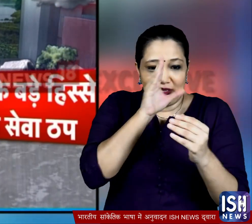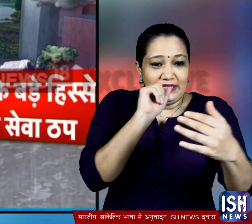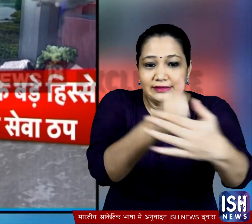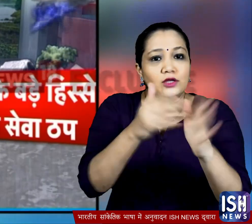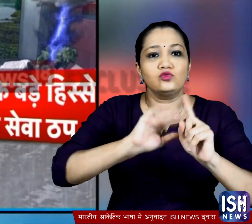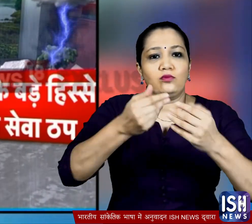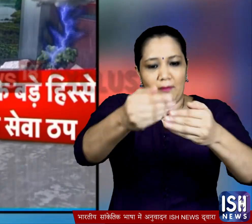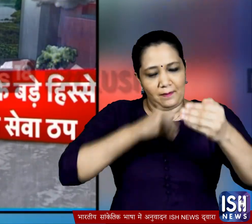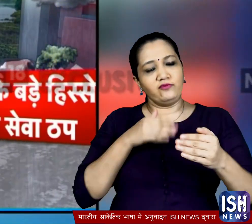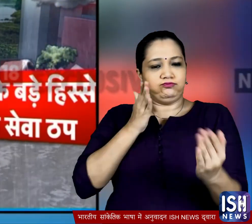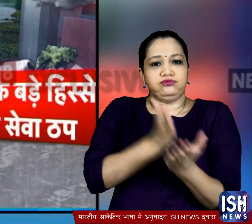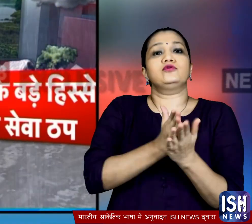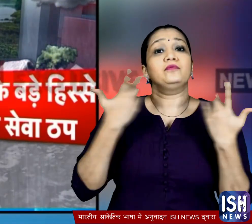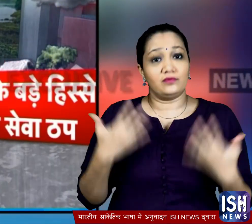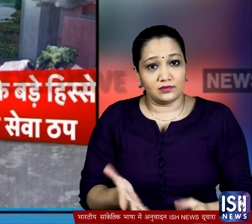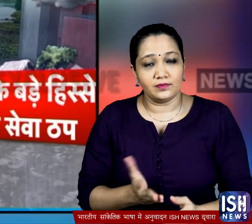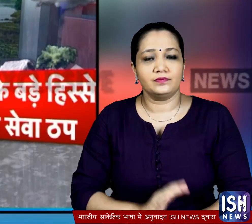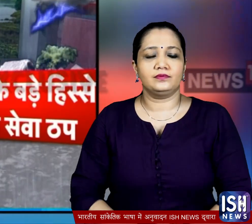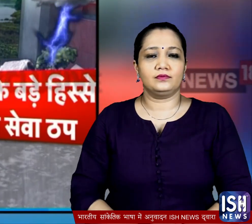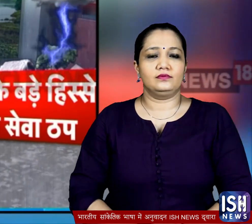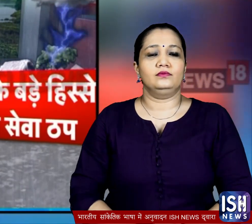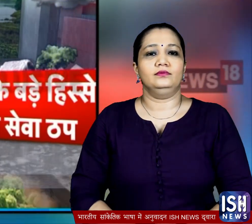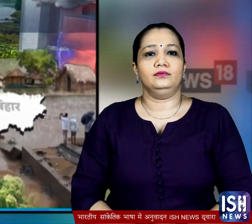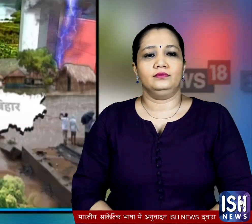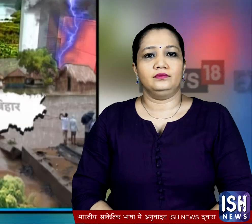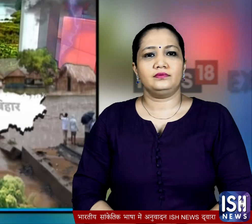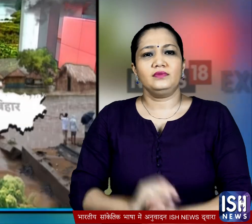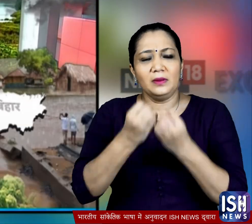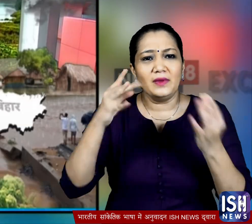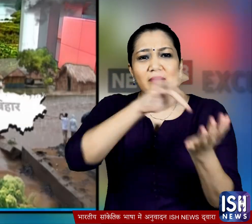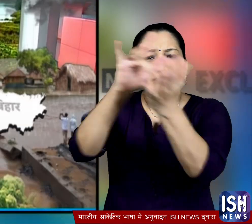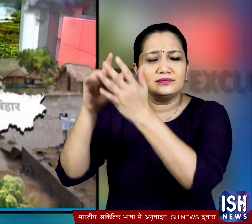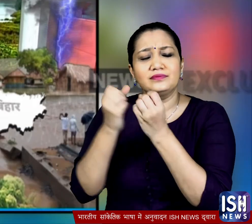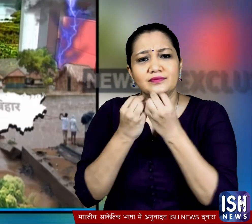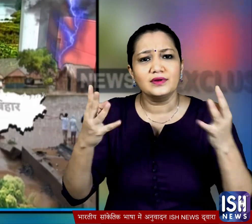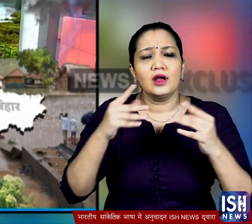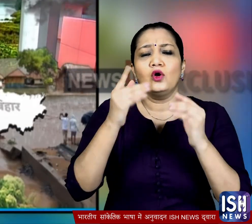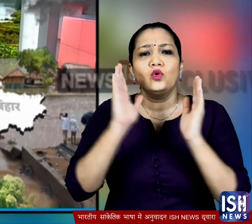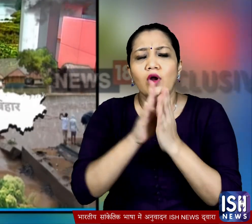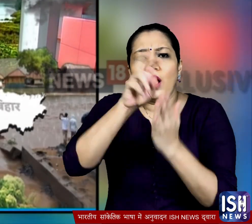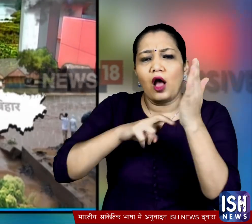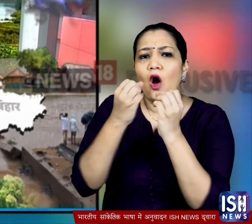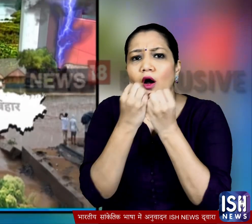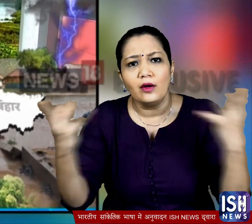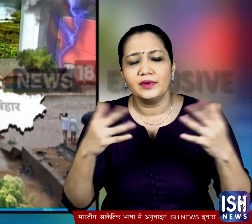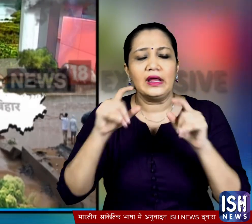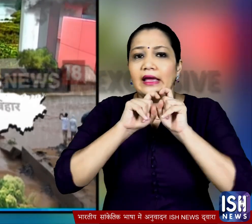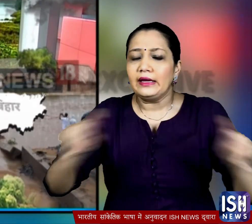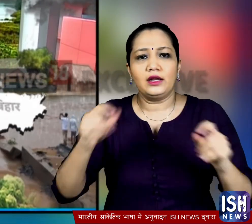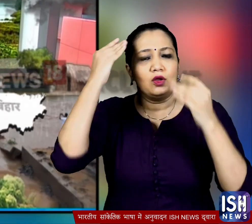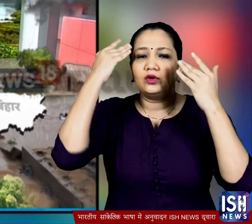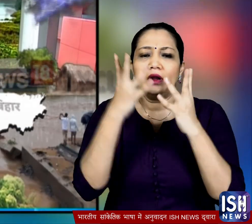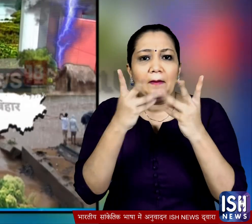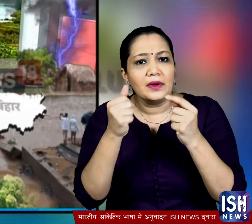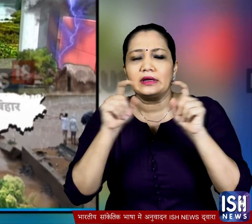अपने आखिरी स्टेशन से पहले ही रोकने के लिए मजबूर होना पड़ा। अलग अलग जिलों में कुल कितने गांव बाढ़ की चपेट में हैं, इसका